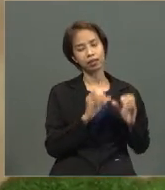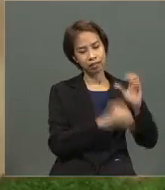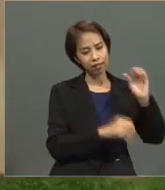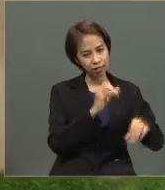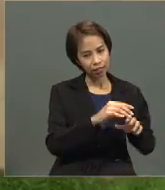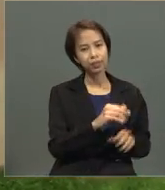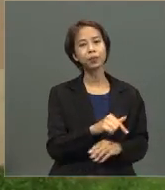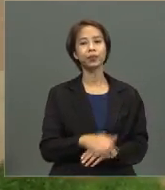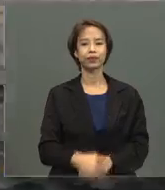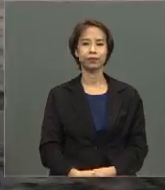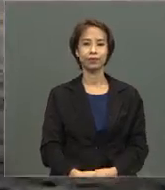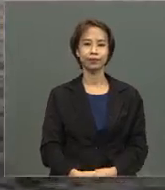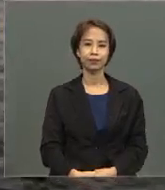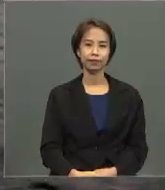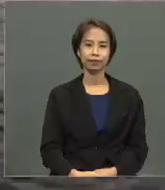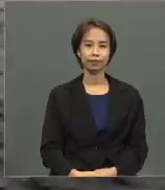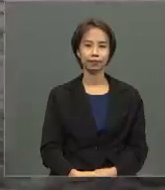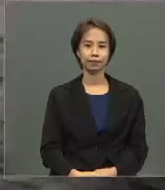ยค่ะ